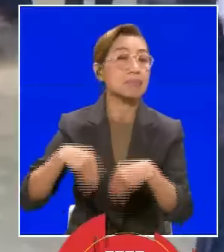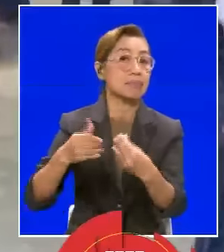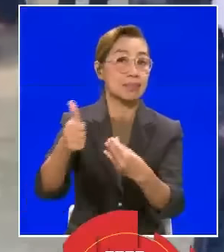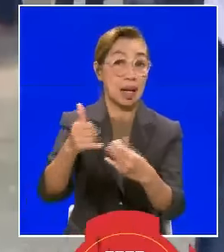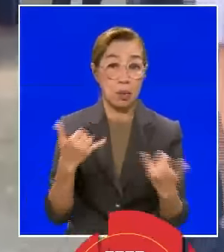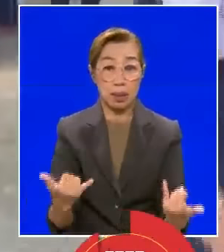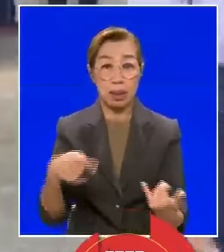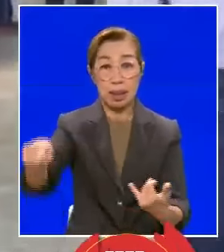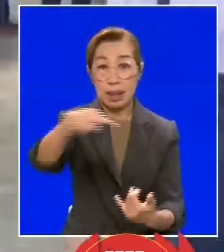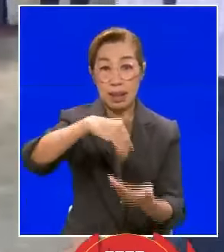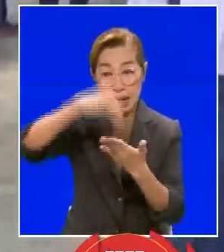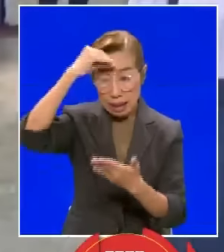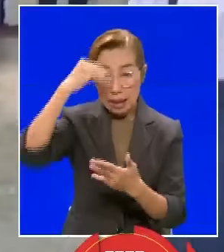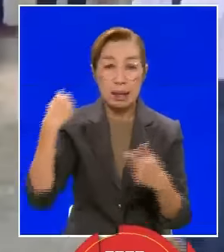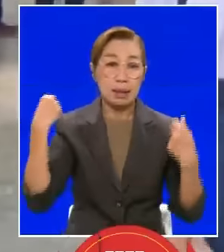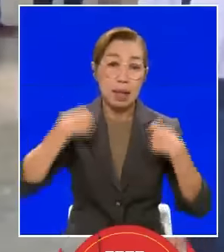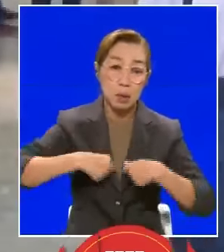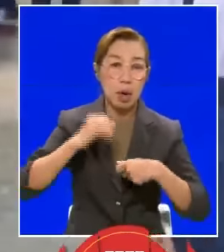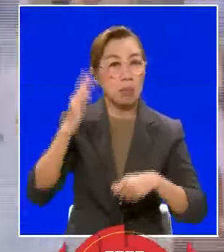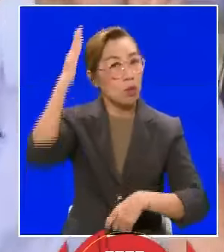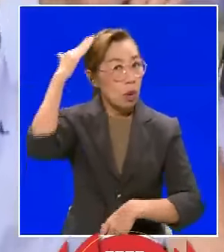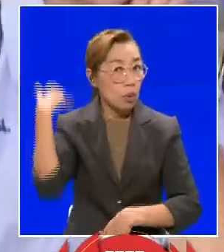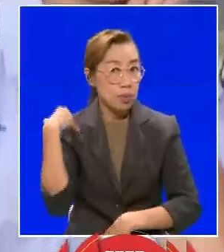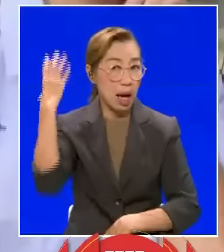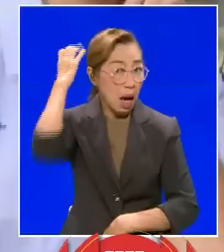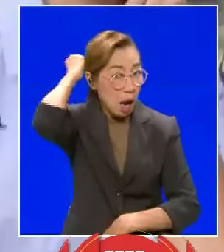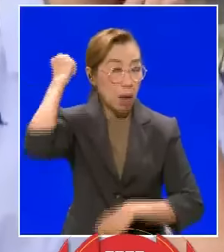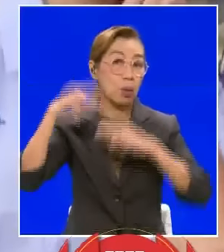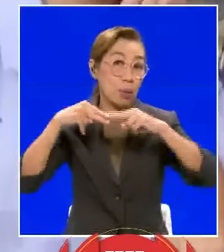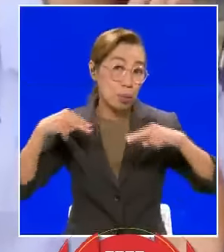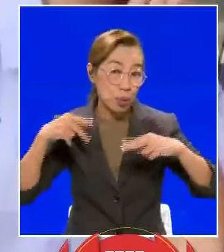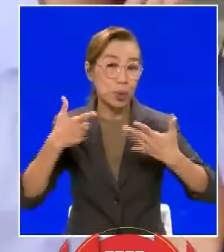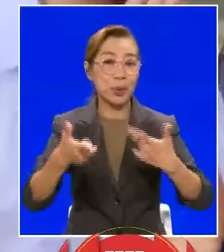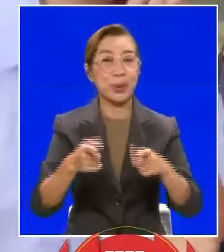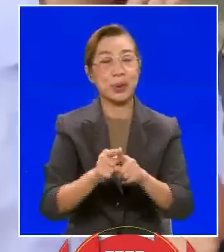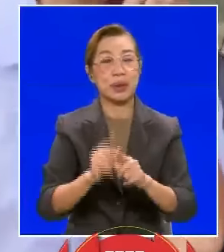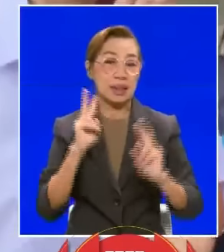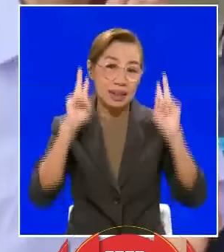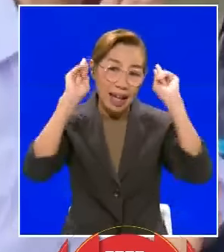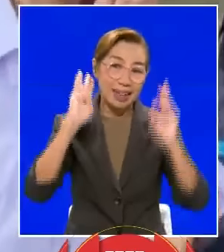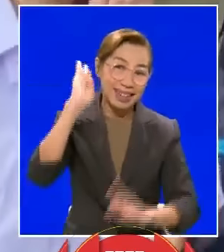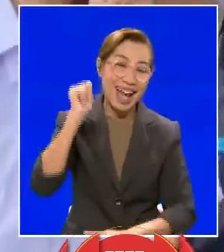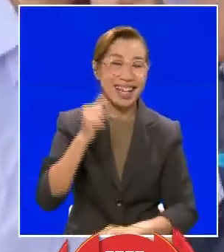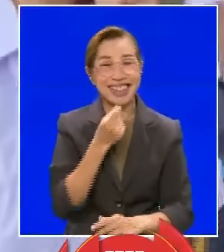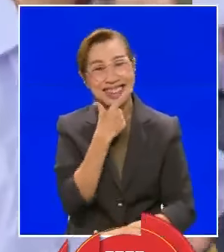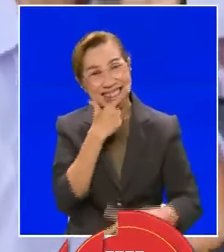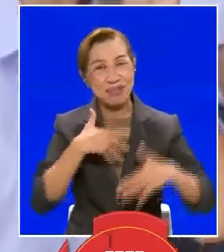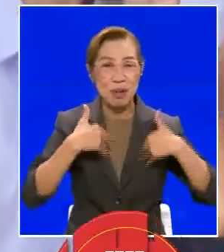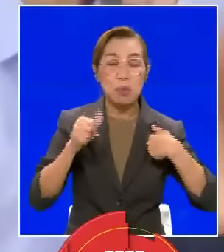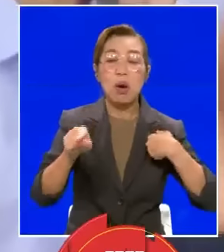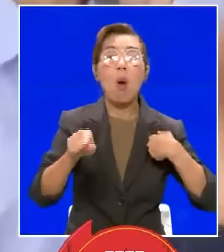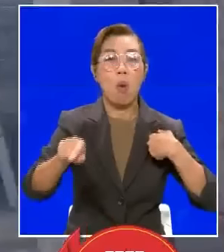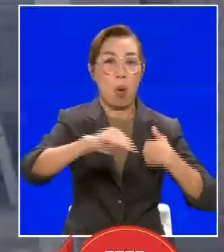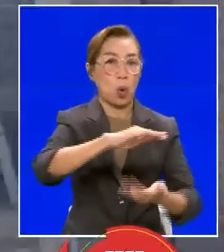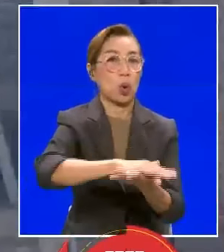อกว่านักเรียนที่ได้แต่งตัวตามเพศสภาพของตัวเองนี่เขามีแบบร่าเริงแจ่มใสเนี่ยยิ้มกันสดใสกันทุกคนเลยนะคะก็เป็นนโยบายของโรงเรียน